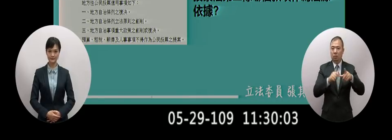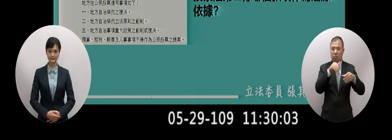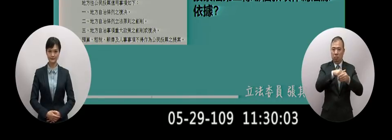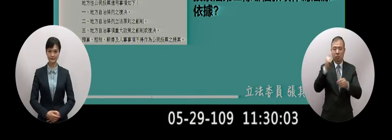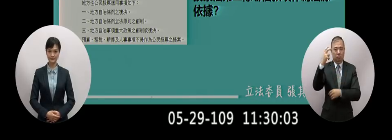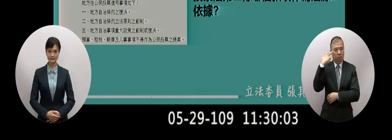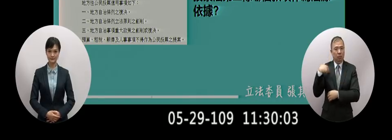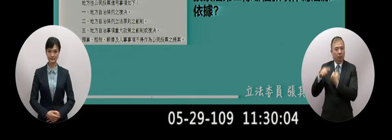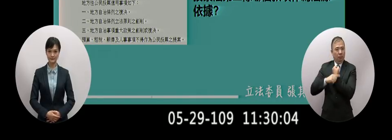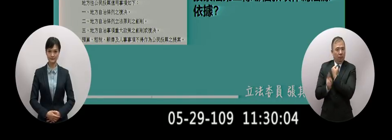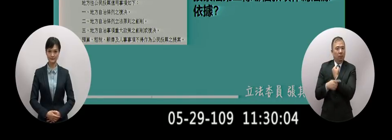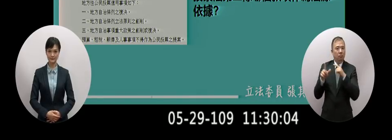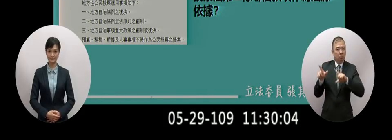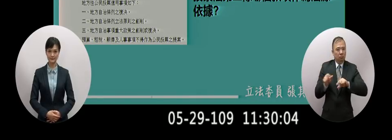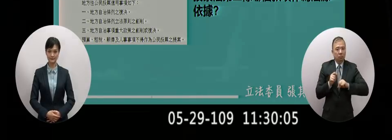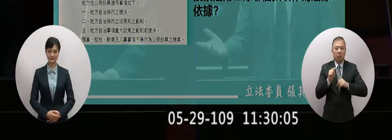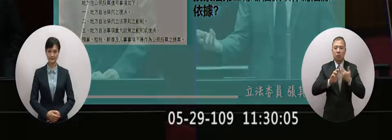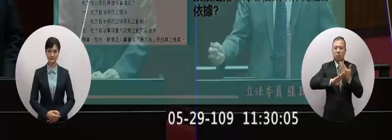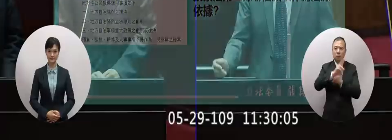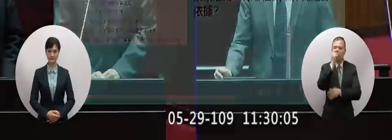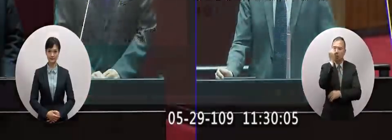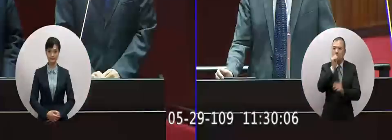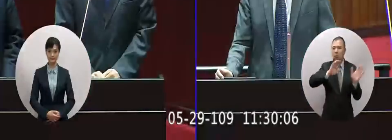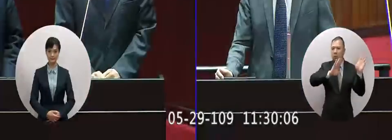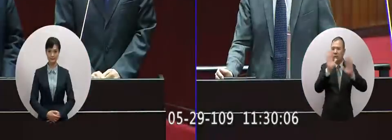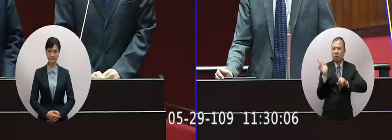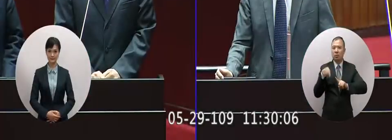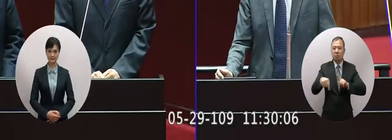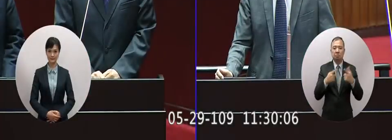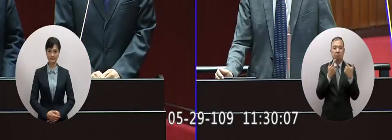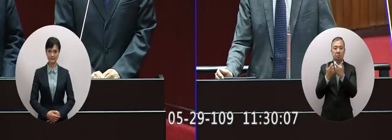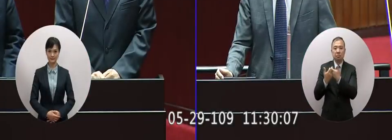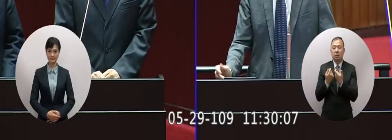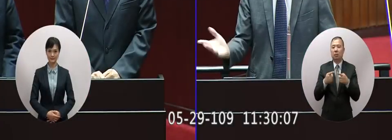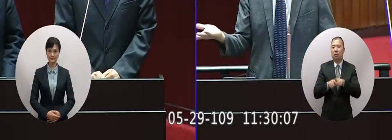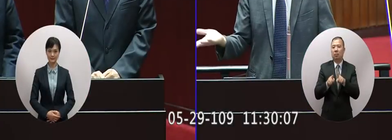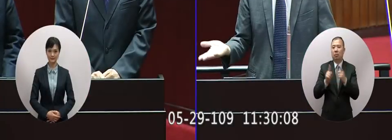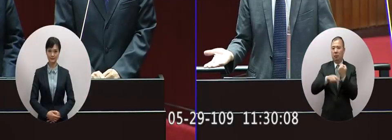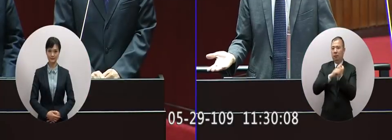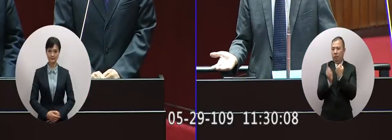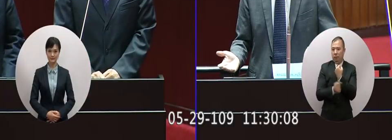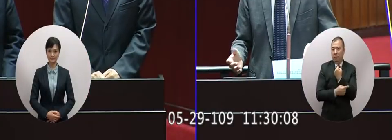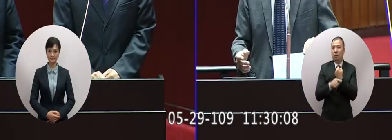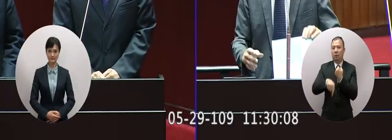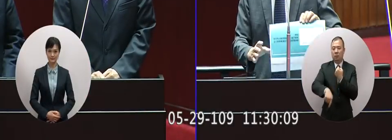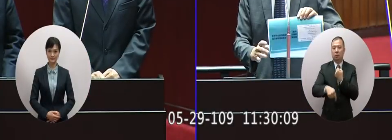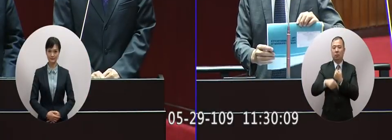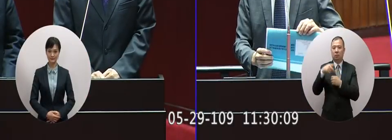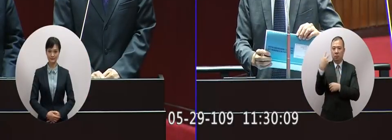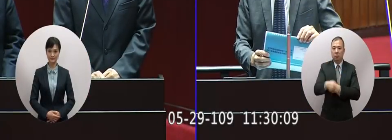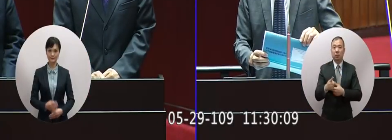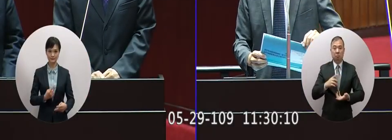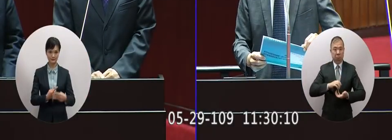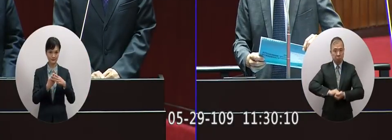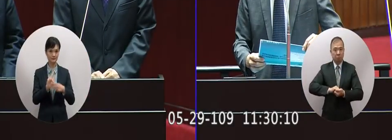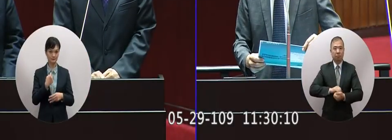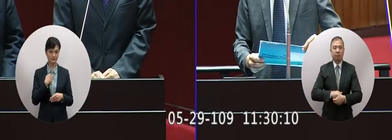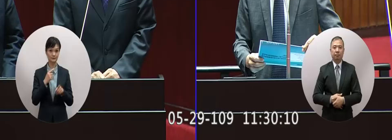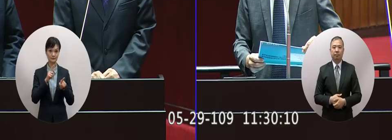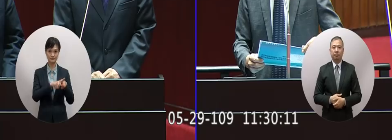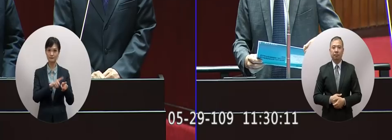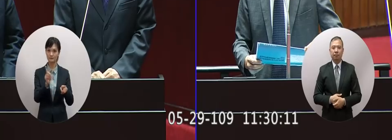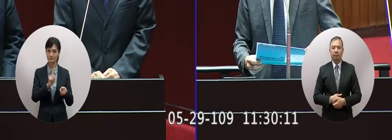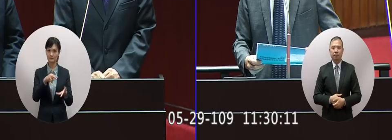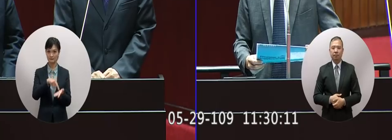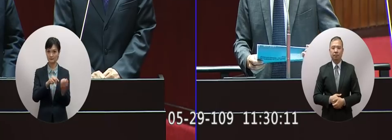哈，那其他是一些例外适用，哈，那当然也包括一般的法律的复决等等，哈，应该这样子没有问题。 主要的我们还是要根据这个立